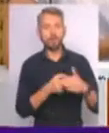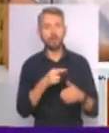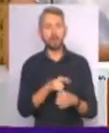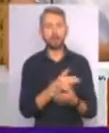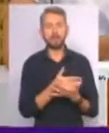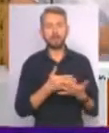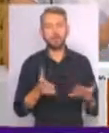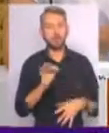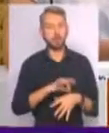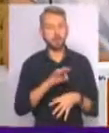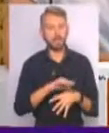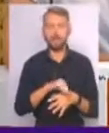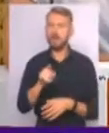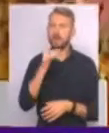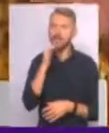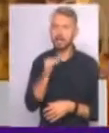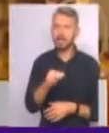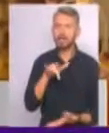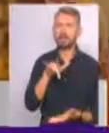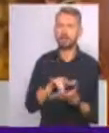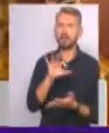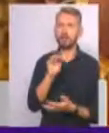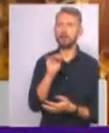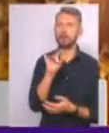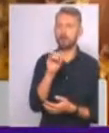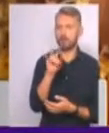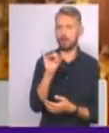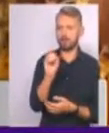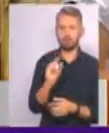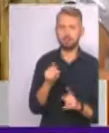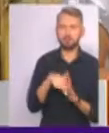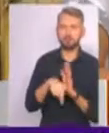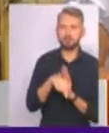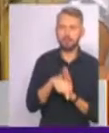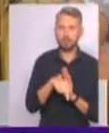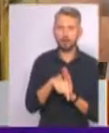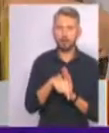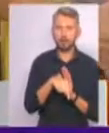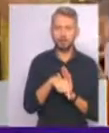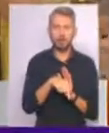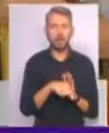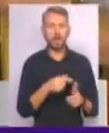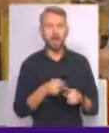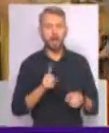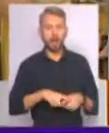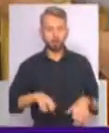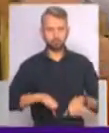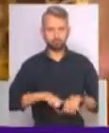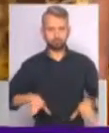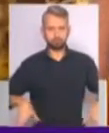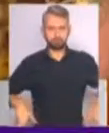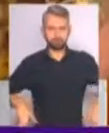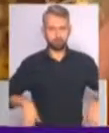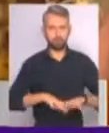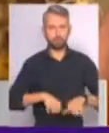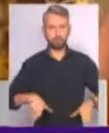ряда болезней. Мариночка, вы сказали «центральное ожирение». Это имеется на увазе? Нет, центральное ожирение – это в центре тела. Да, ага,